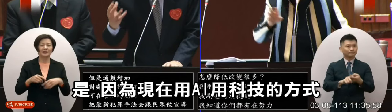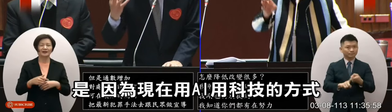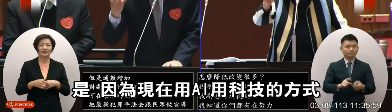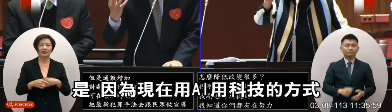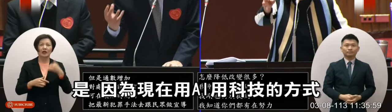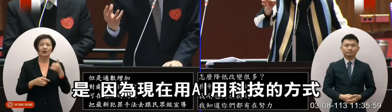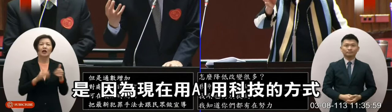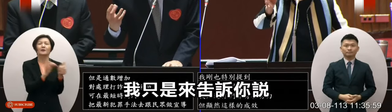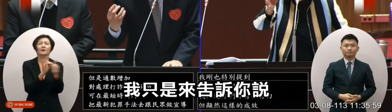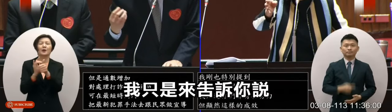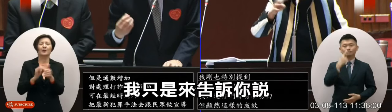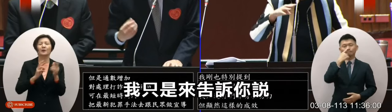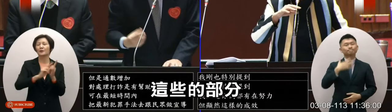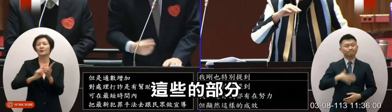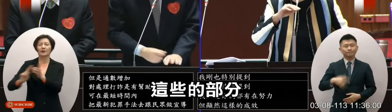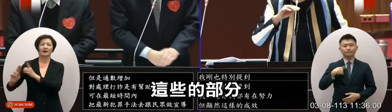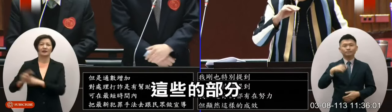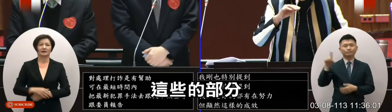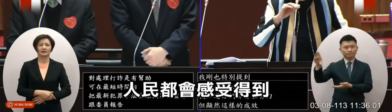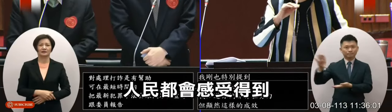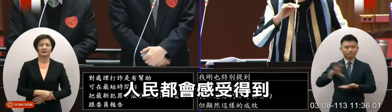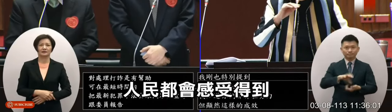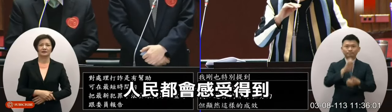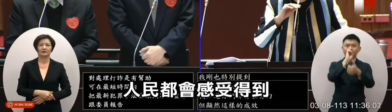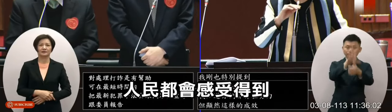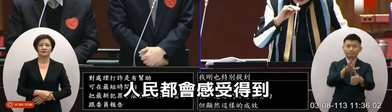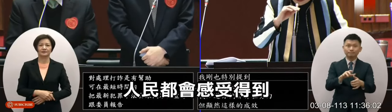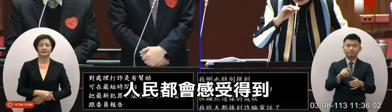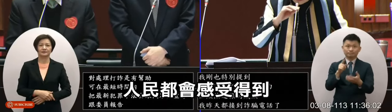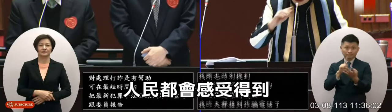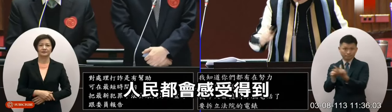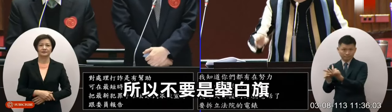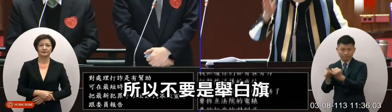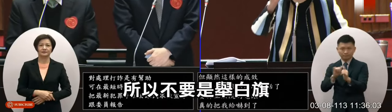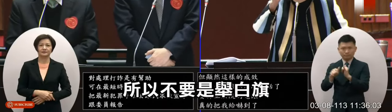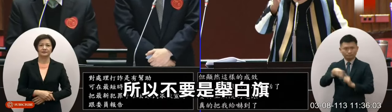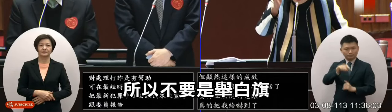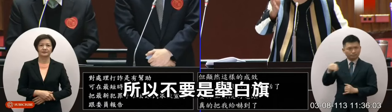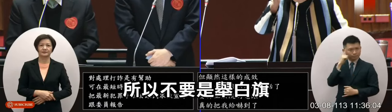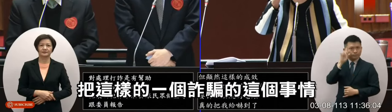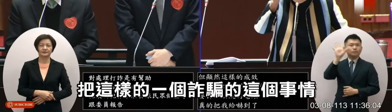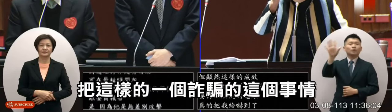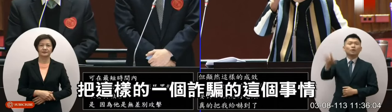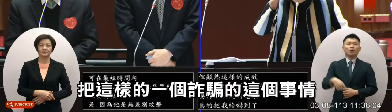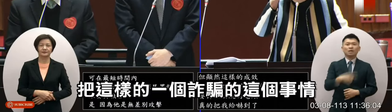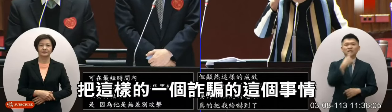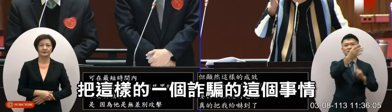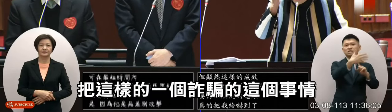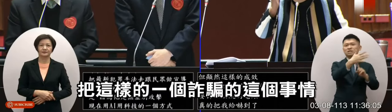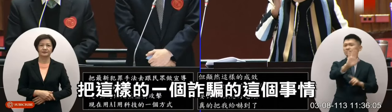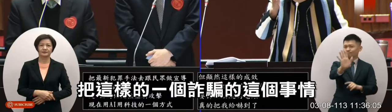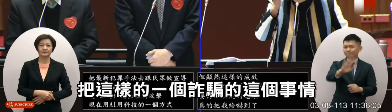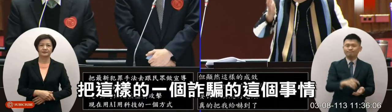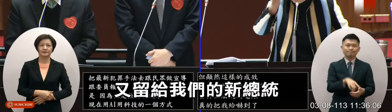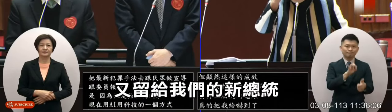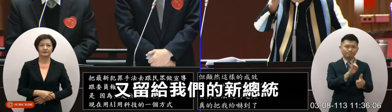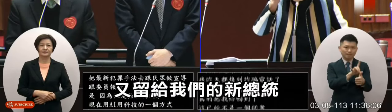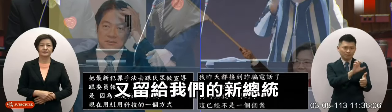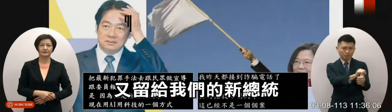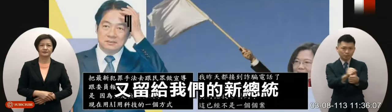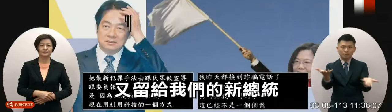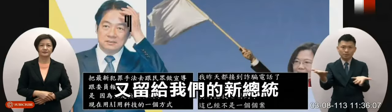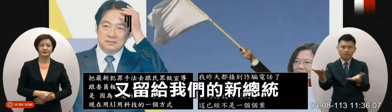用 AI 用科技的一个方式。 我只是来告诉你说，这些的部分人民都会感受得到，所以不要是举白旗，把这样的一个诈骗的这个事情